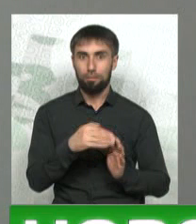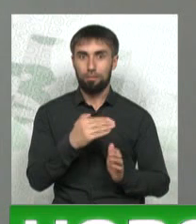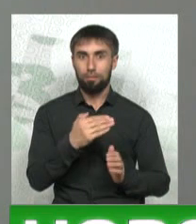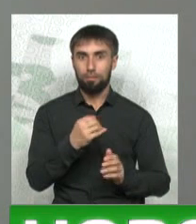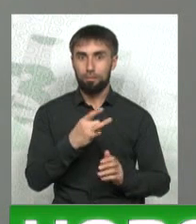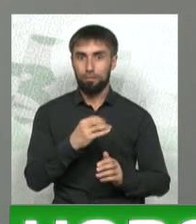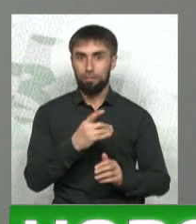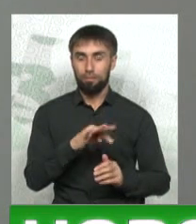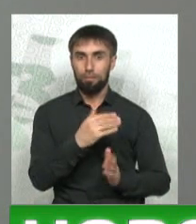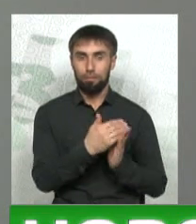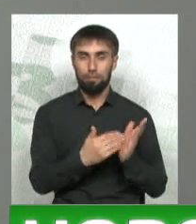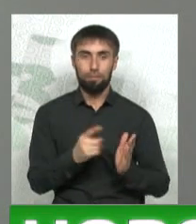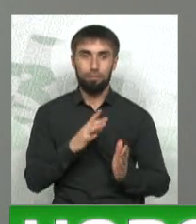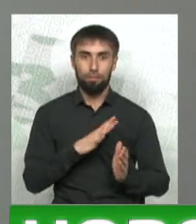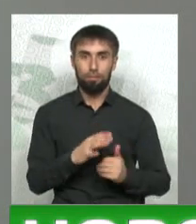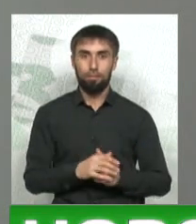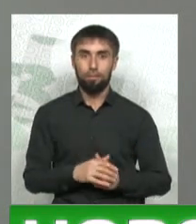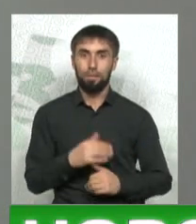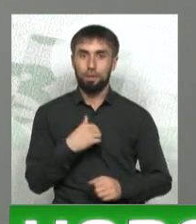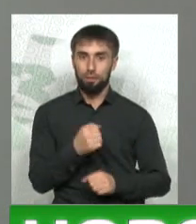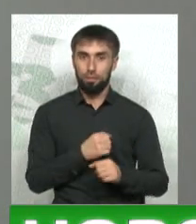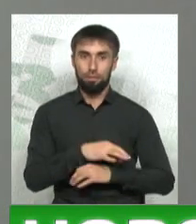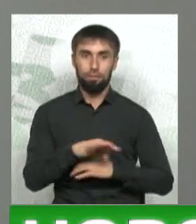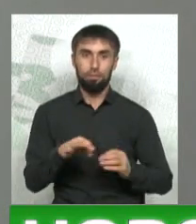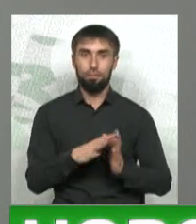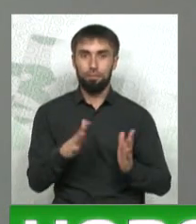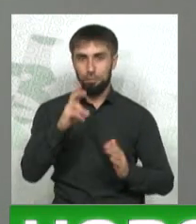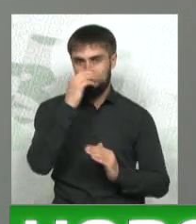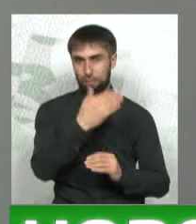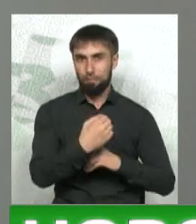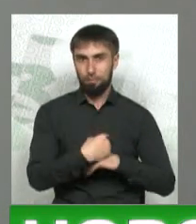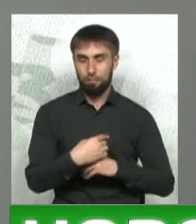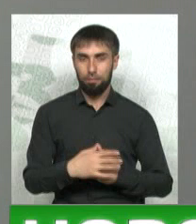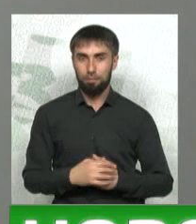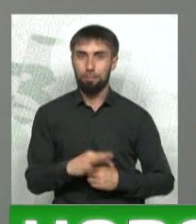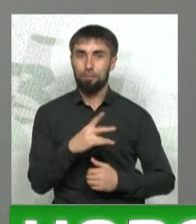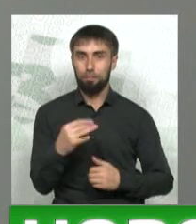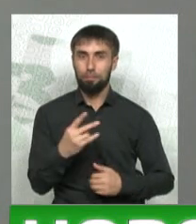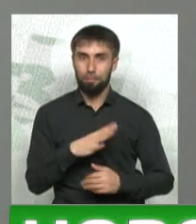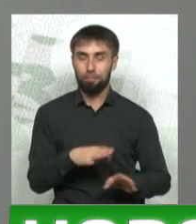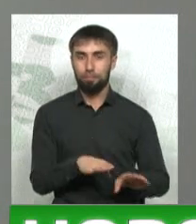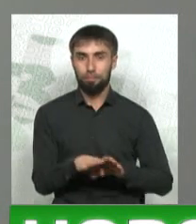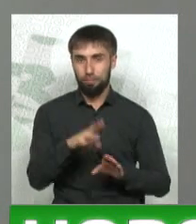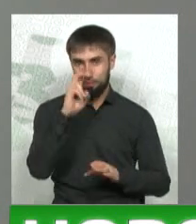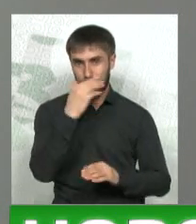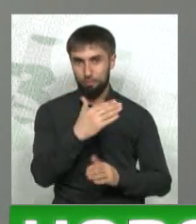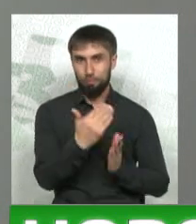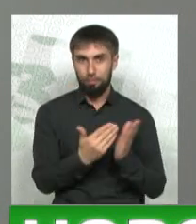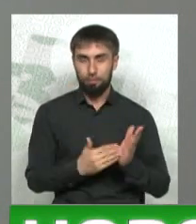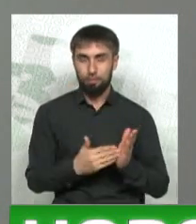программы. То есть мы делаем проекты именно больше государственного назначения. Они должны соответствовать государственным